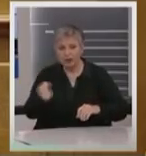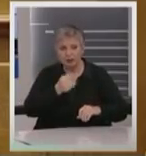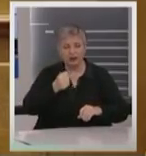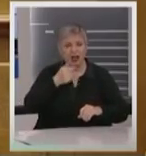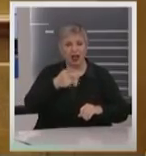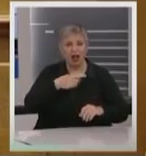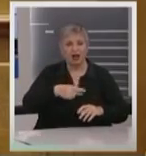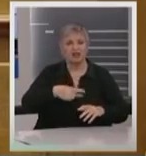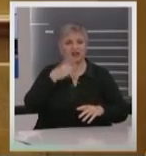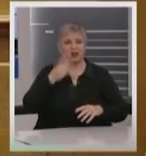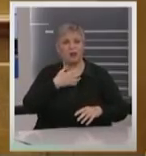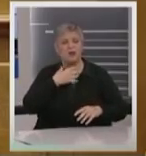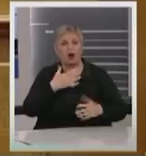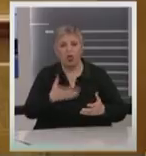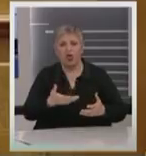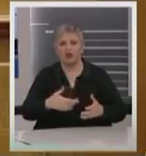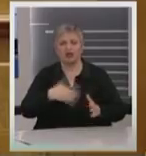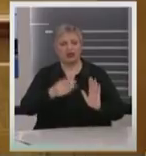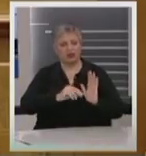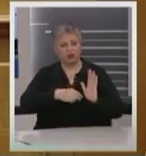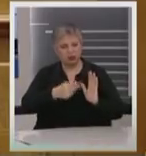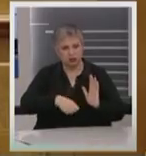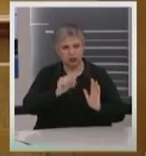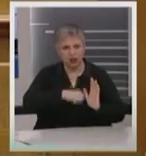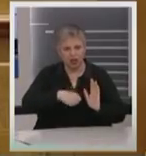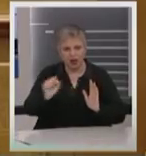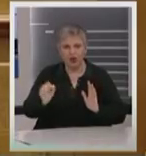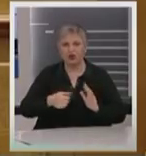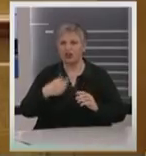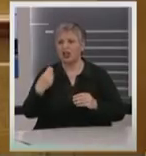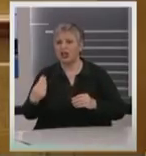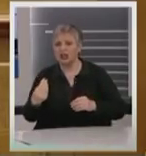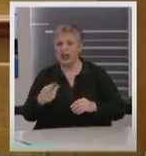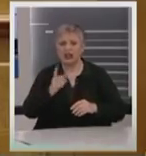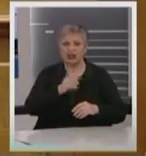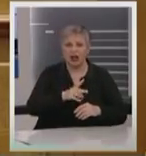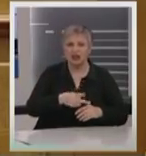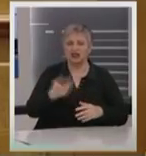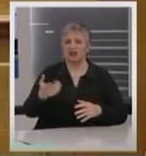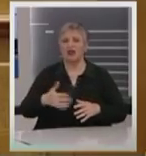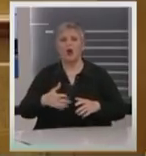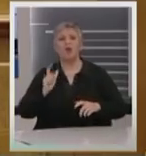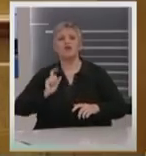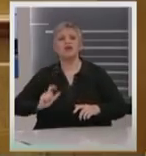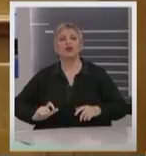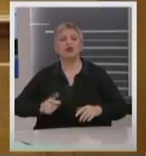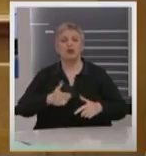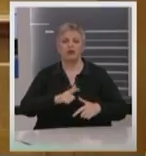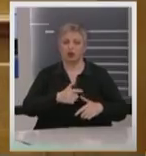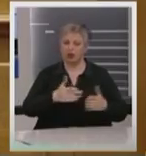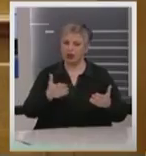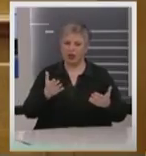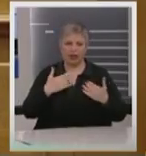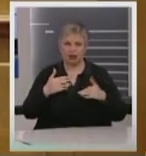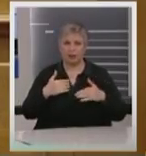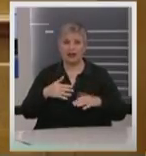μνημονιακοί και οι αντιμνημονιακοί, οι καλοί και οι κακοί, οι πλούσιοι και οι φτωχοί. Η Ελλάδα είναι μία και δεν